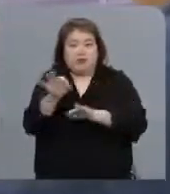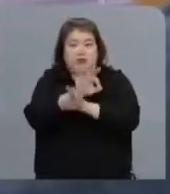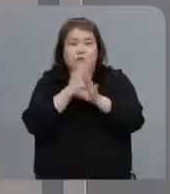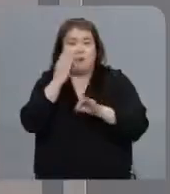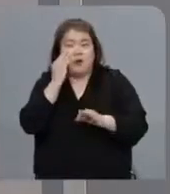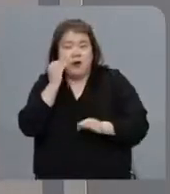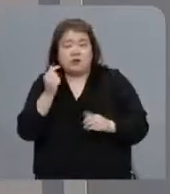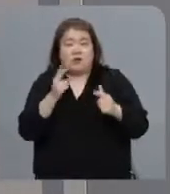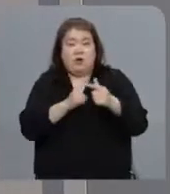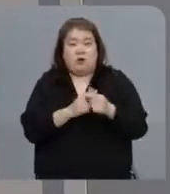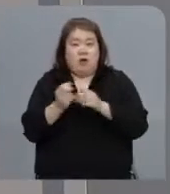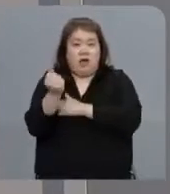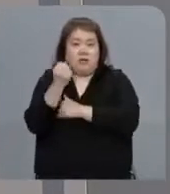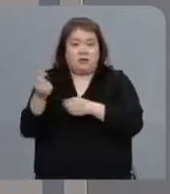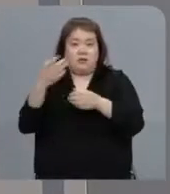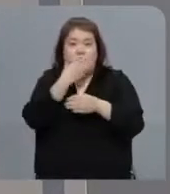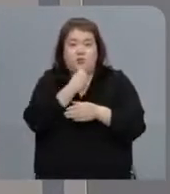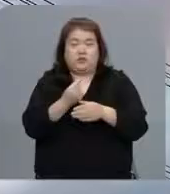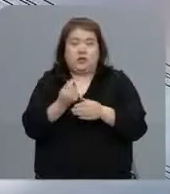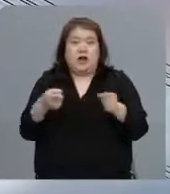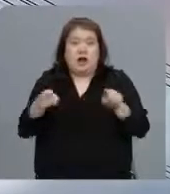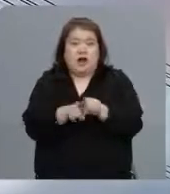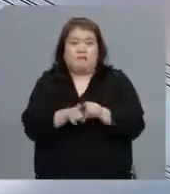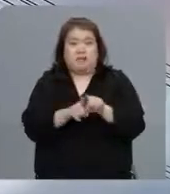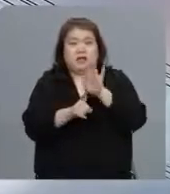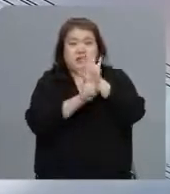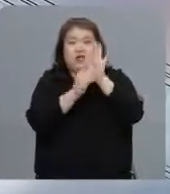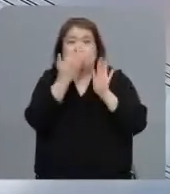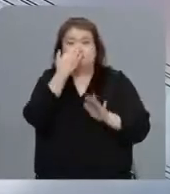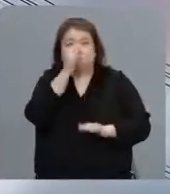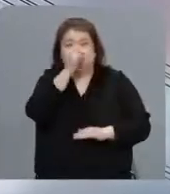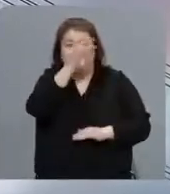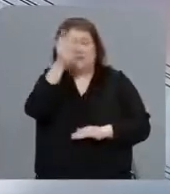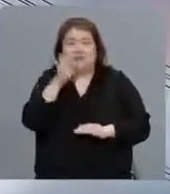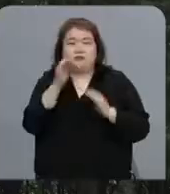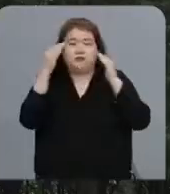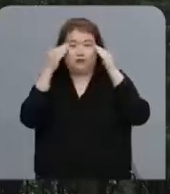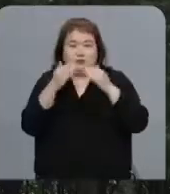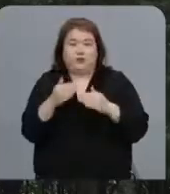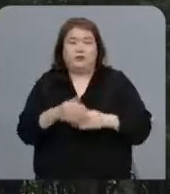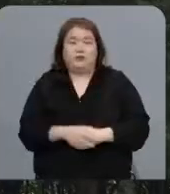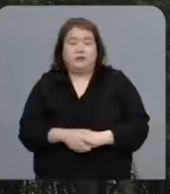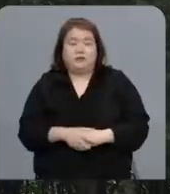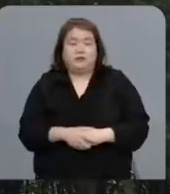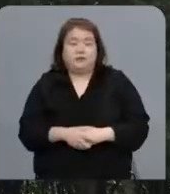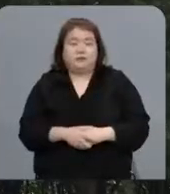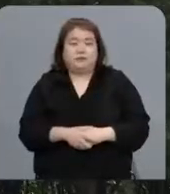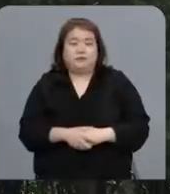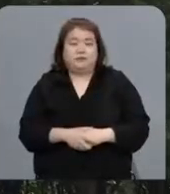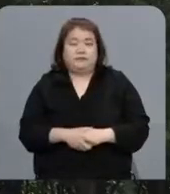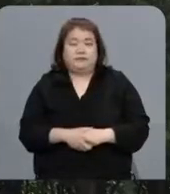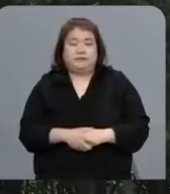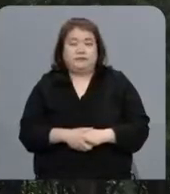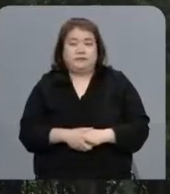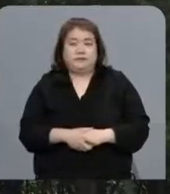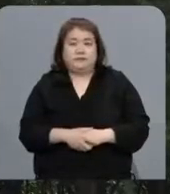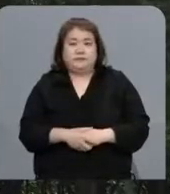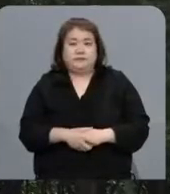활성화와 에너지 복지를 함께 실현할 수 있을지 주목됩니다 kbs 뉴스 유지연 입니다